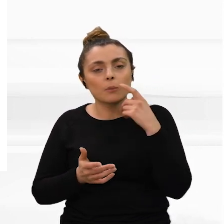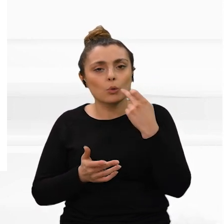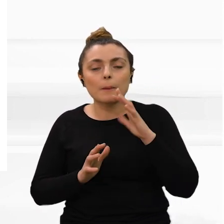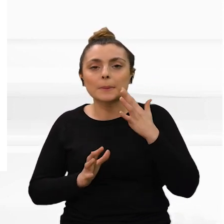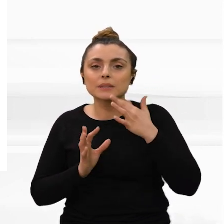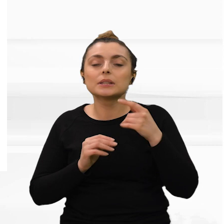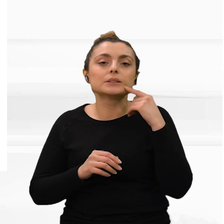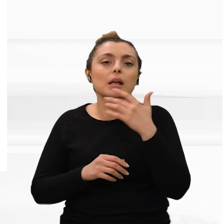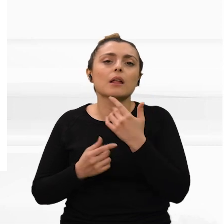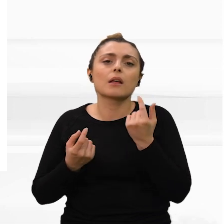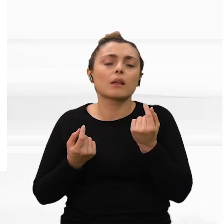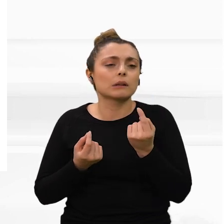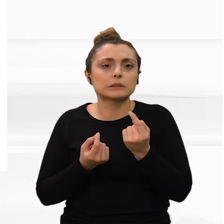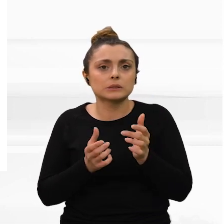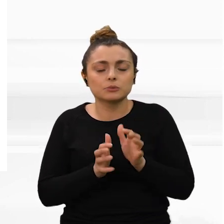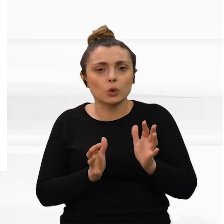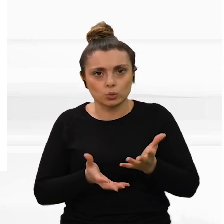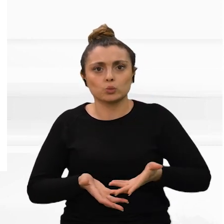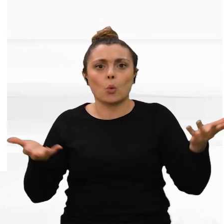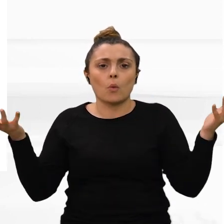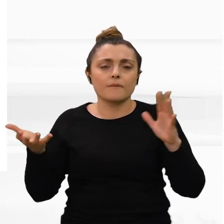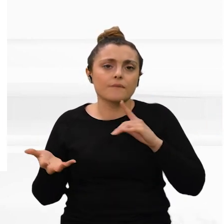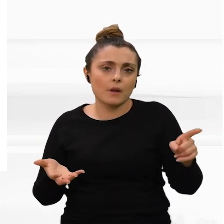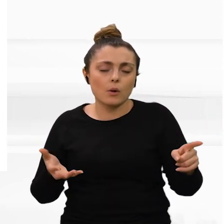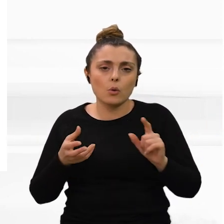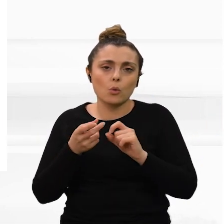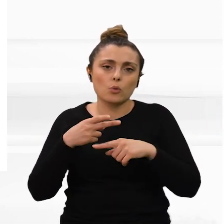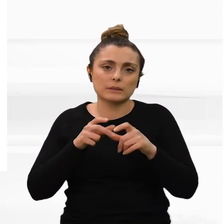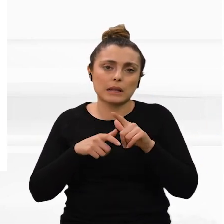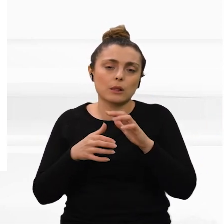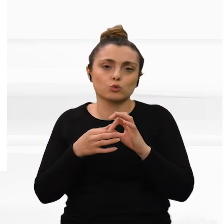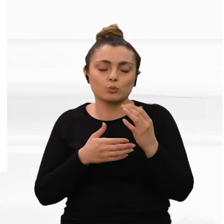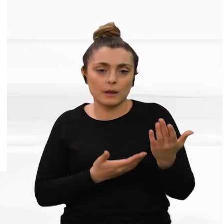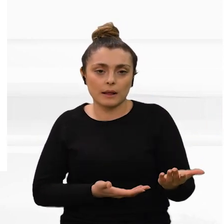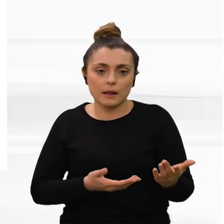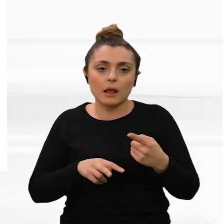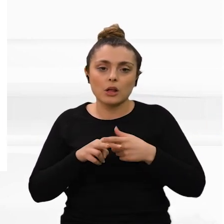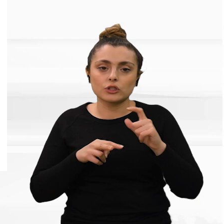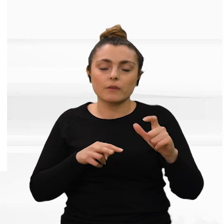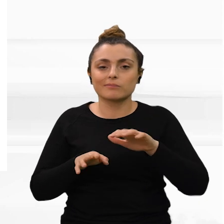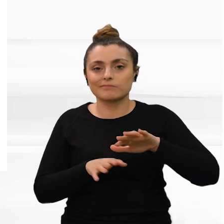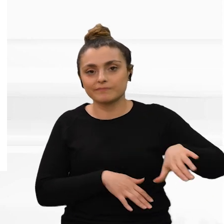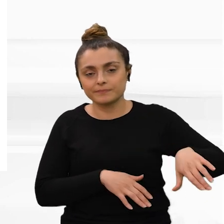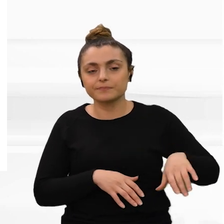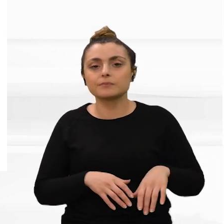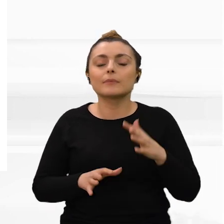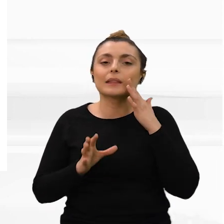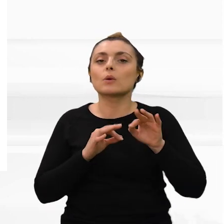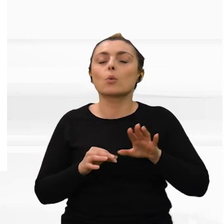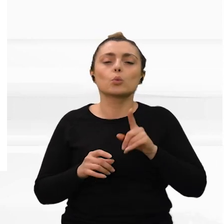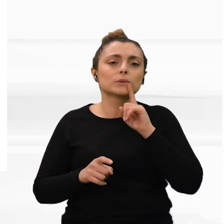büyülenmiş insan sayısı azımsanamayacak kadar çoktur öznel bir cümle Arkadaşlar al seçeneğine eledik